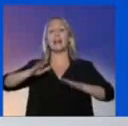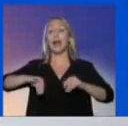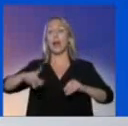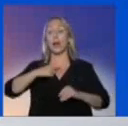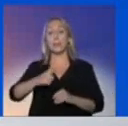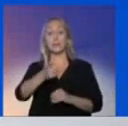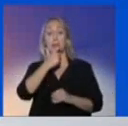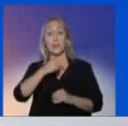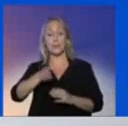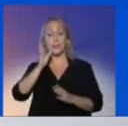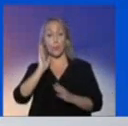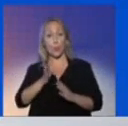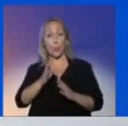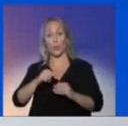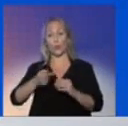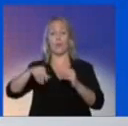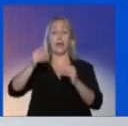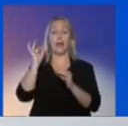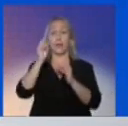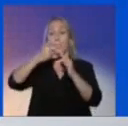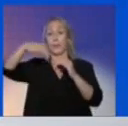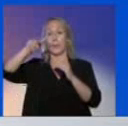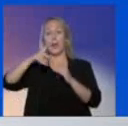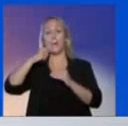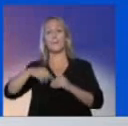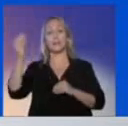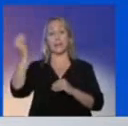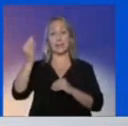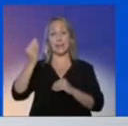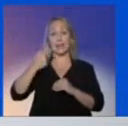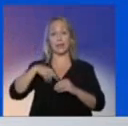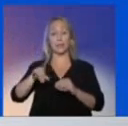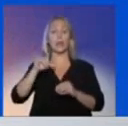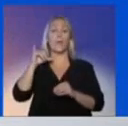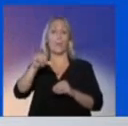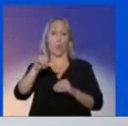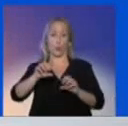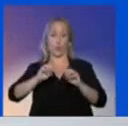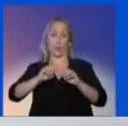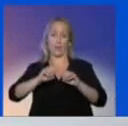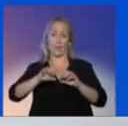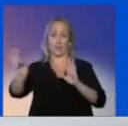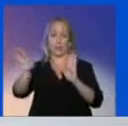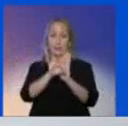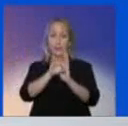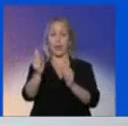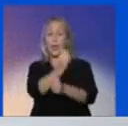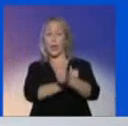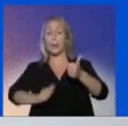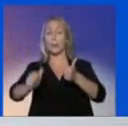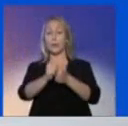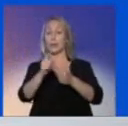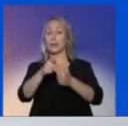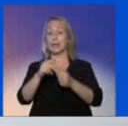δυνατότητες, θα προχωρήσουμε και στις προσλήψεις τακτικού προσωπικού στην εκπαίδευση, δίνοντας πάντα μια προτεραιότητα στους αναπληρωτές